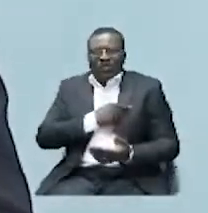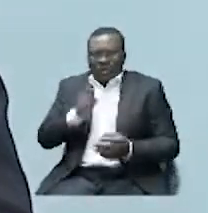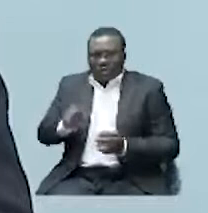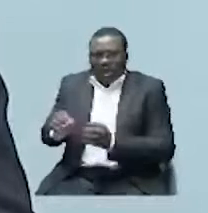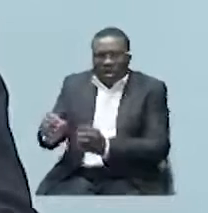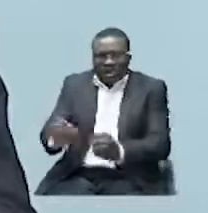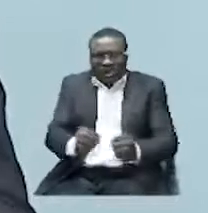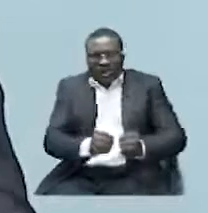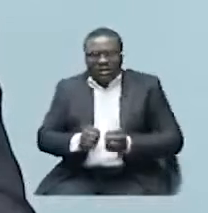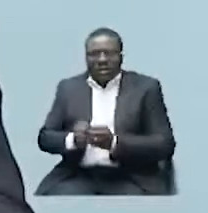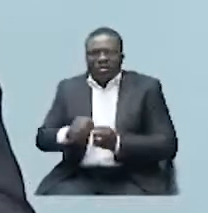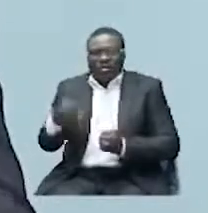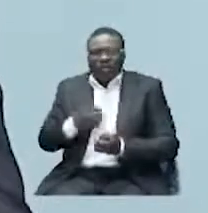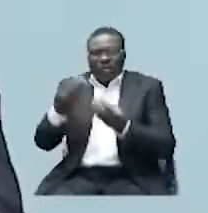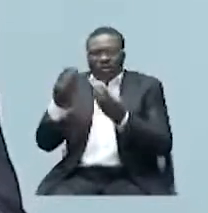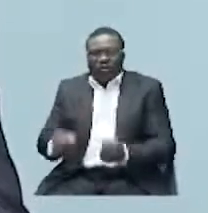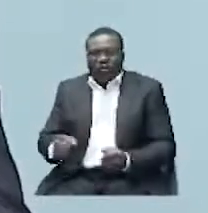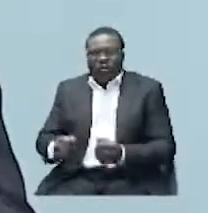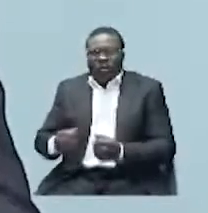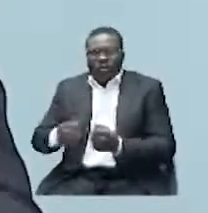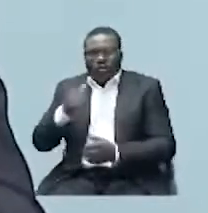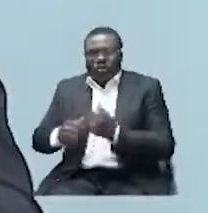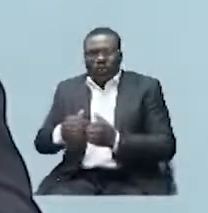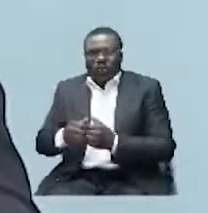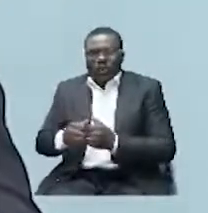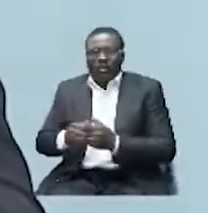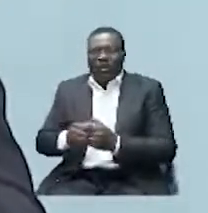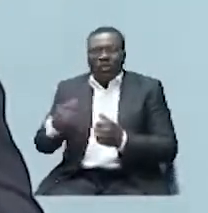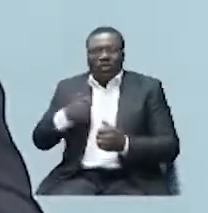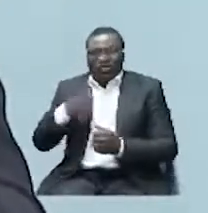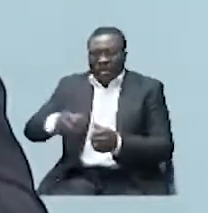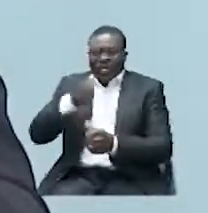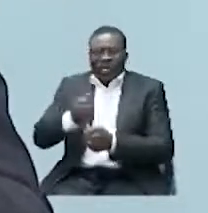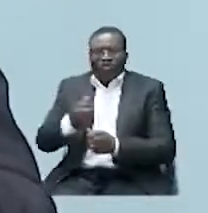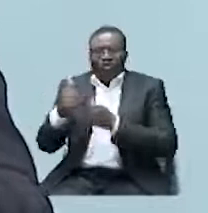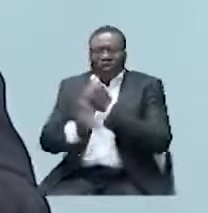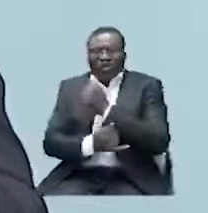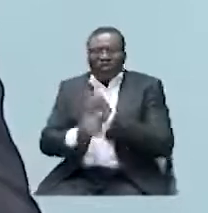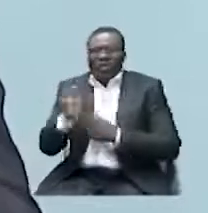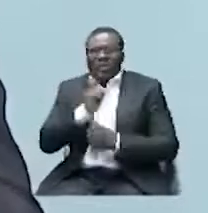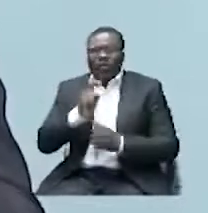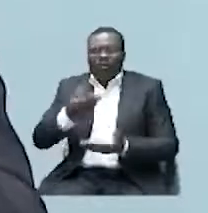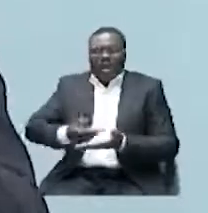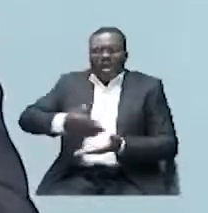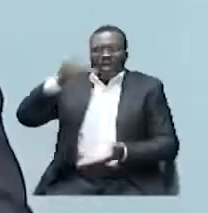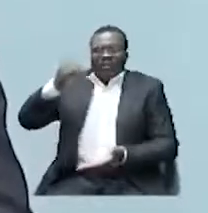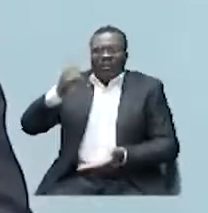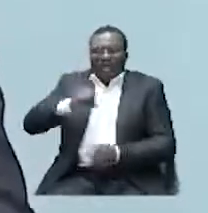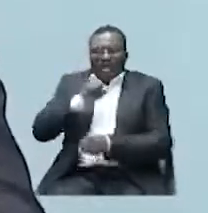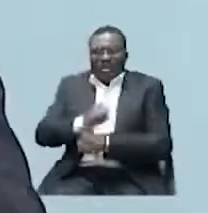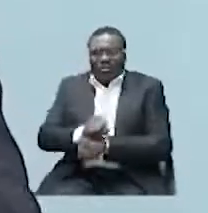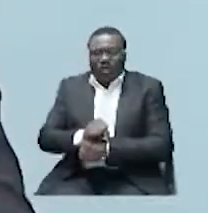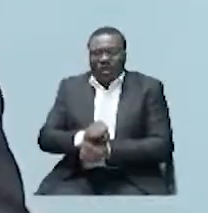qu'ensemble, nous allons résoudre le problème de mal-être. Nous allons instaurer un pays où la richesse,